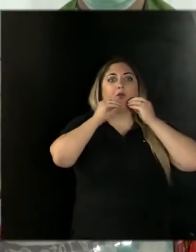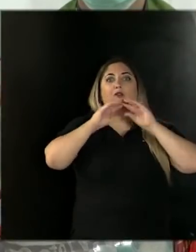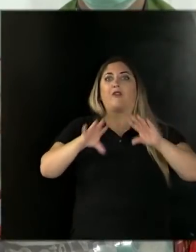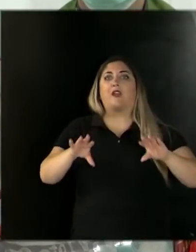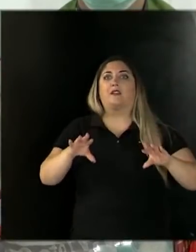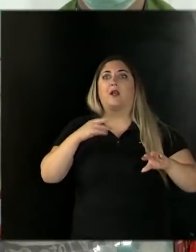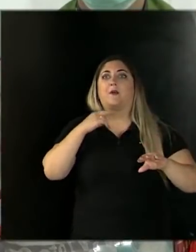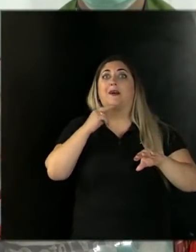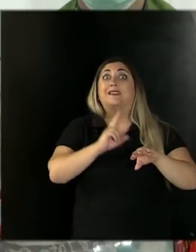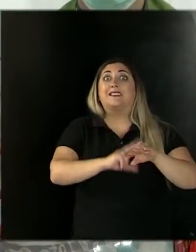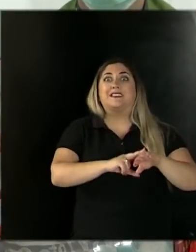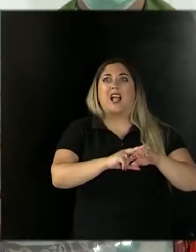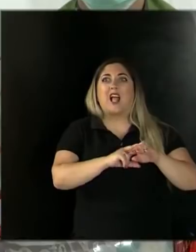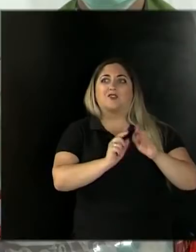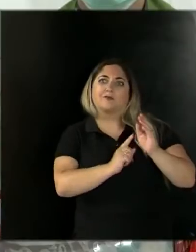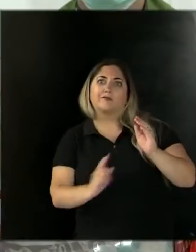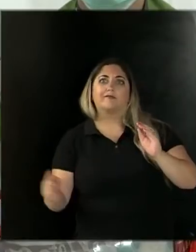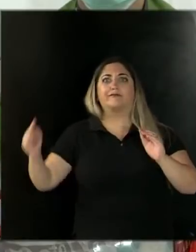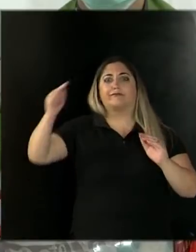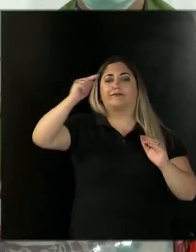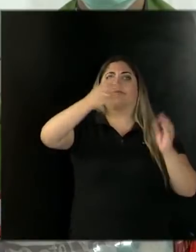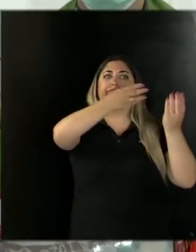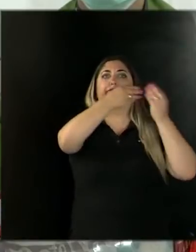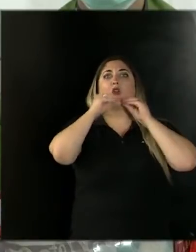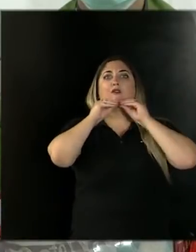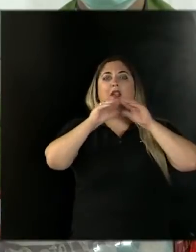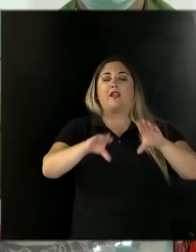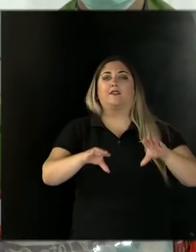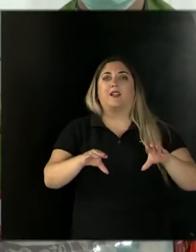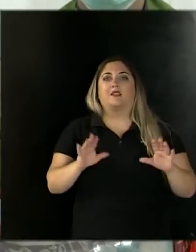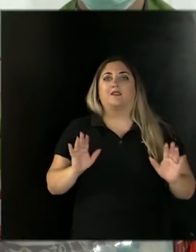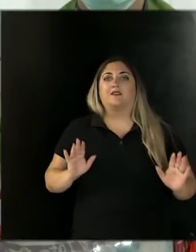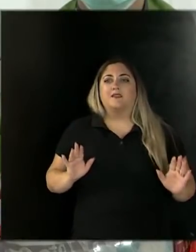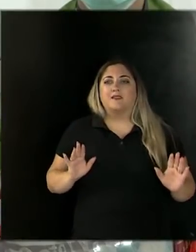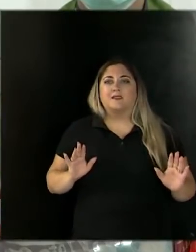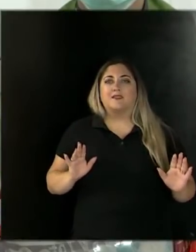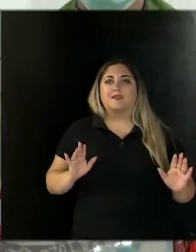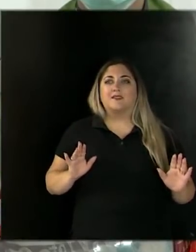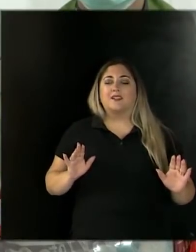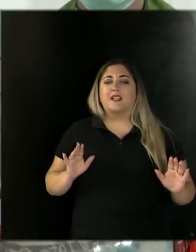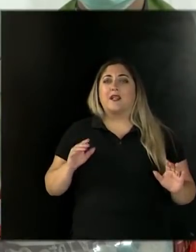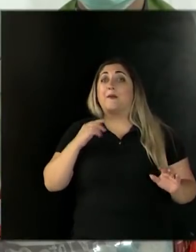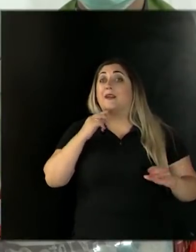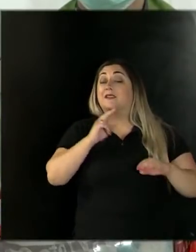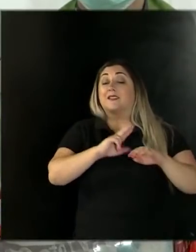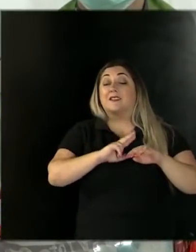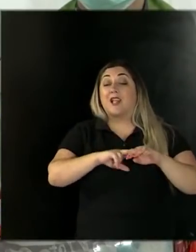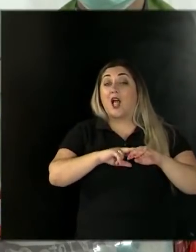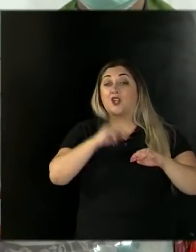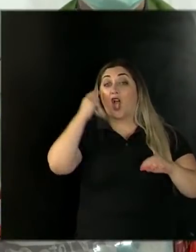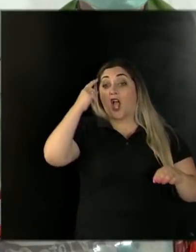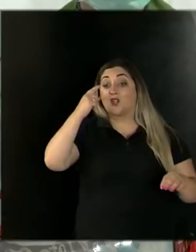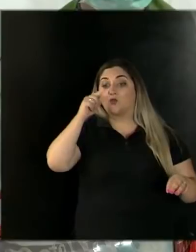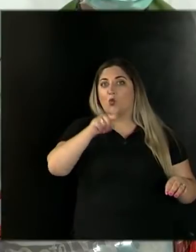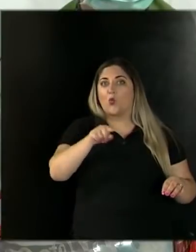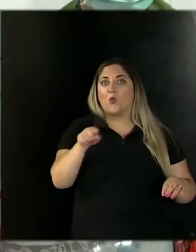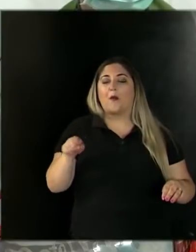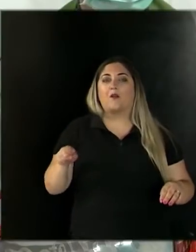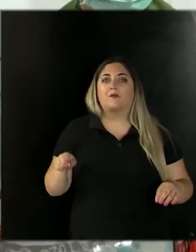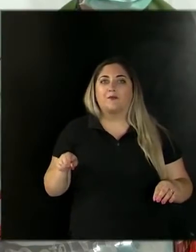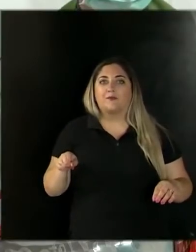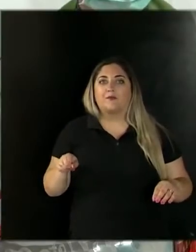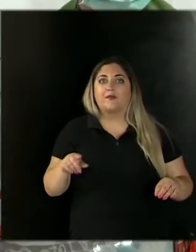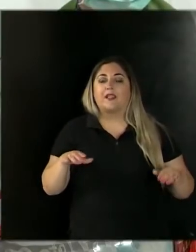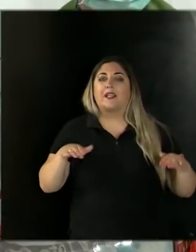jibqa' f'postok. Tiġix titkellem lilna u magħna f'isem Alla. U